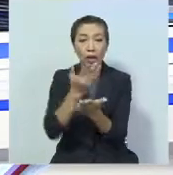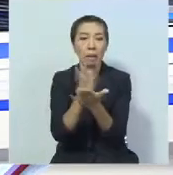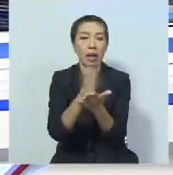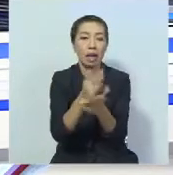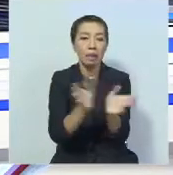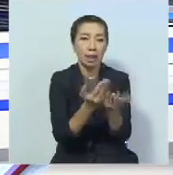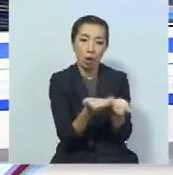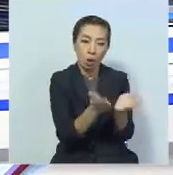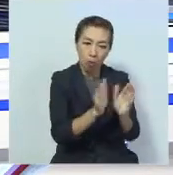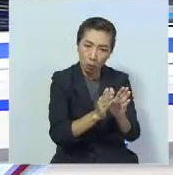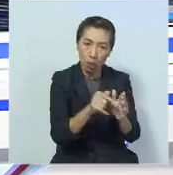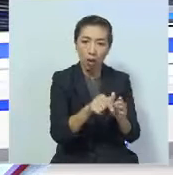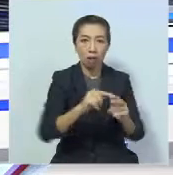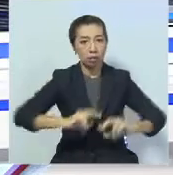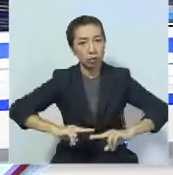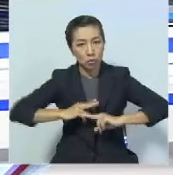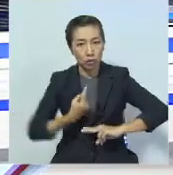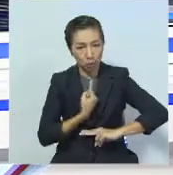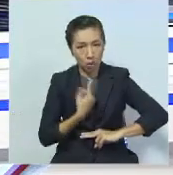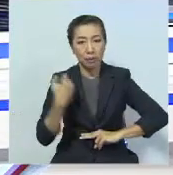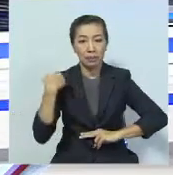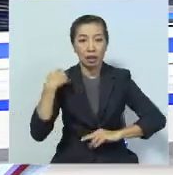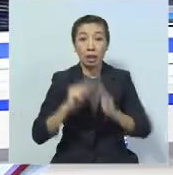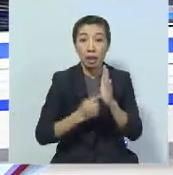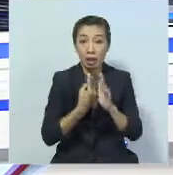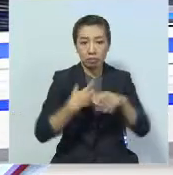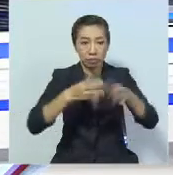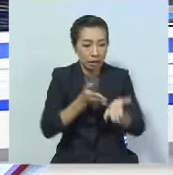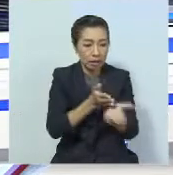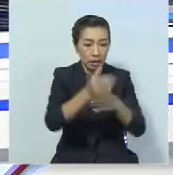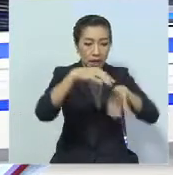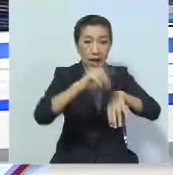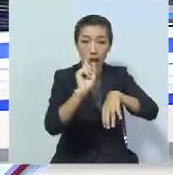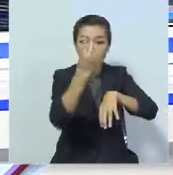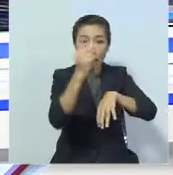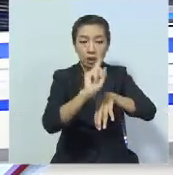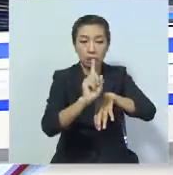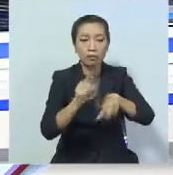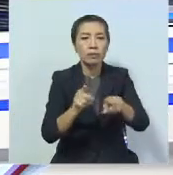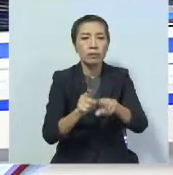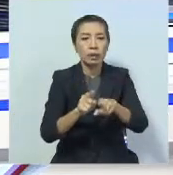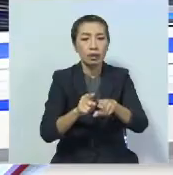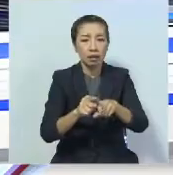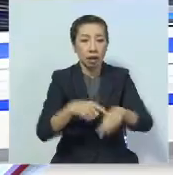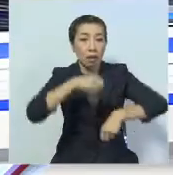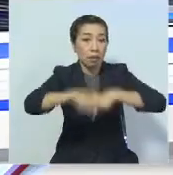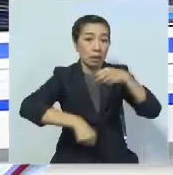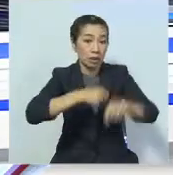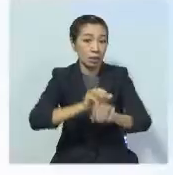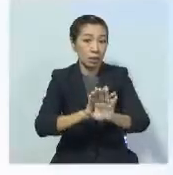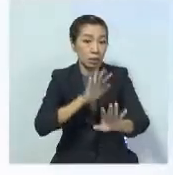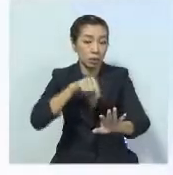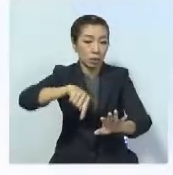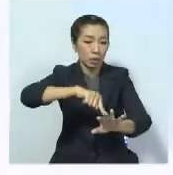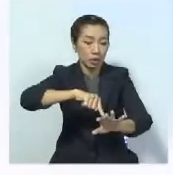แบ่งเป็นกลุ่มครอบครัวเป็นส่วนบุคคลต่างๆนะคะเริ่มจากเส้นทางแรกกันก่อนเส้นทางแรกเนี่ยจะเป็นขบวนปั่นจักรยาน